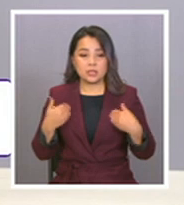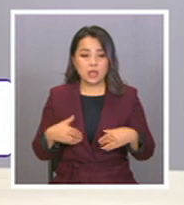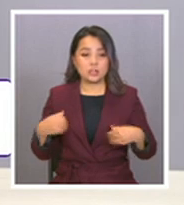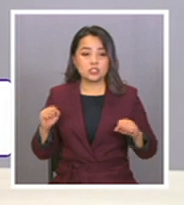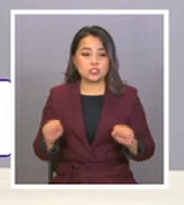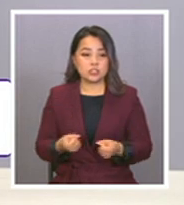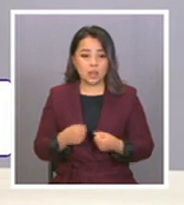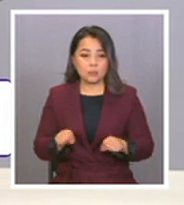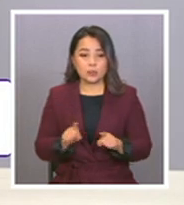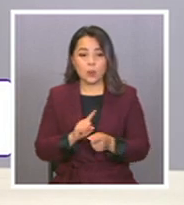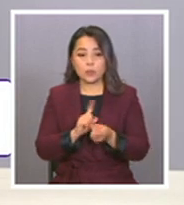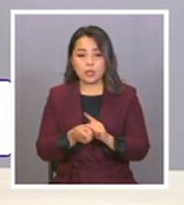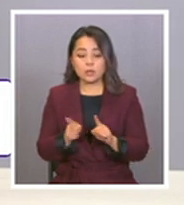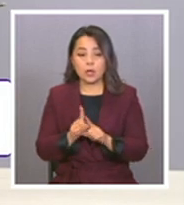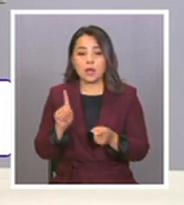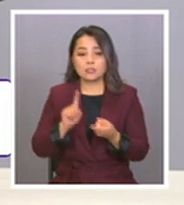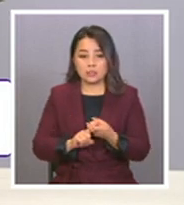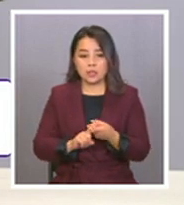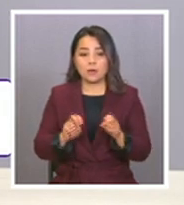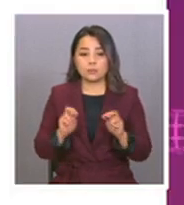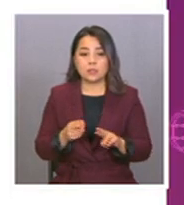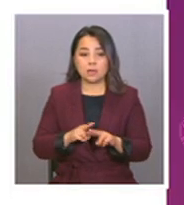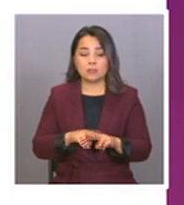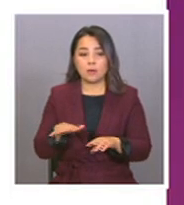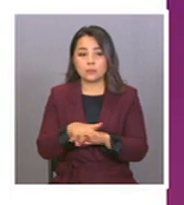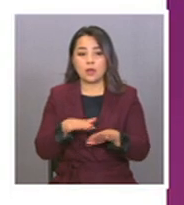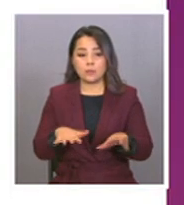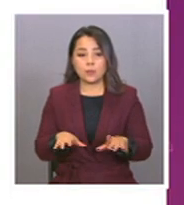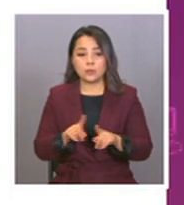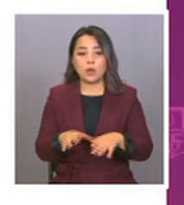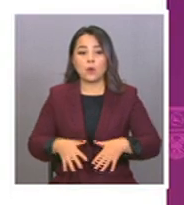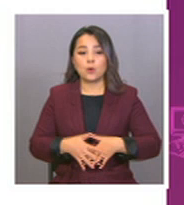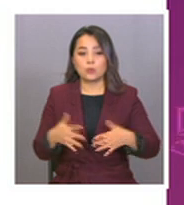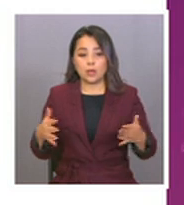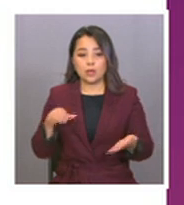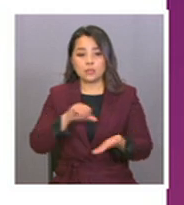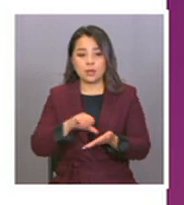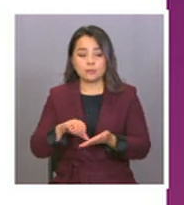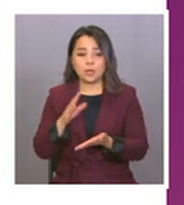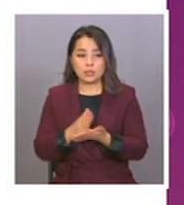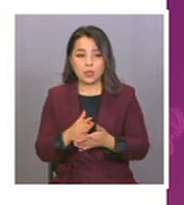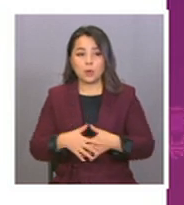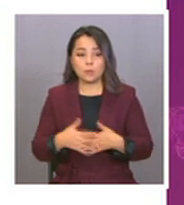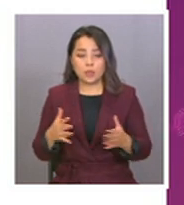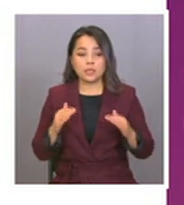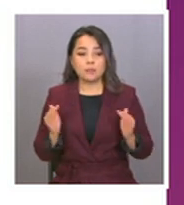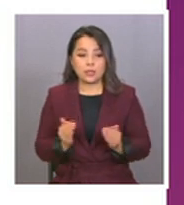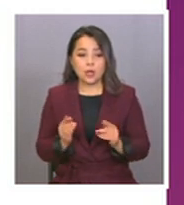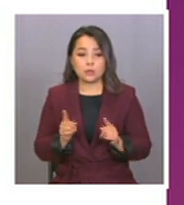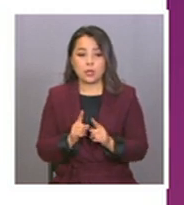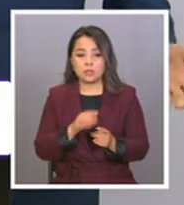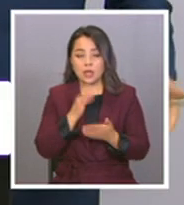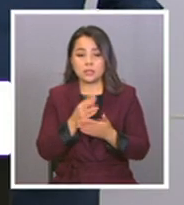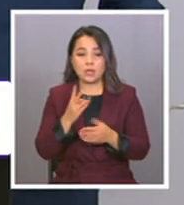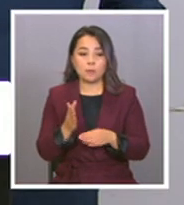сипатының өзгерісіне қарай тең айнымалы қозғалыс тең үдемелі, тең кемімелі болып екіге